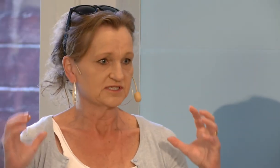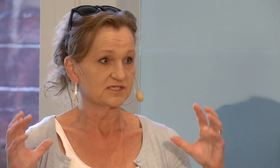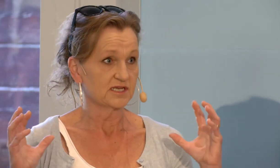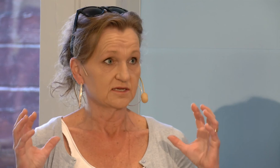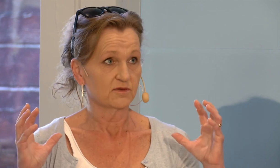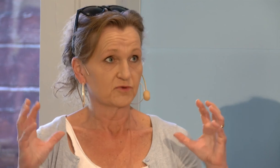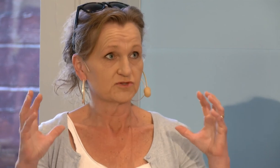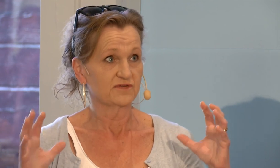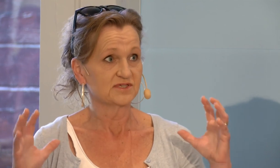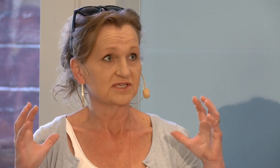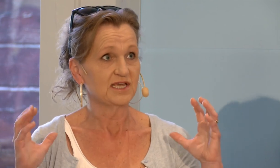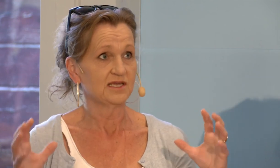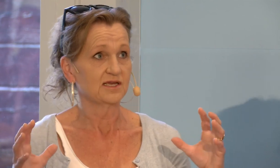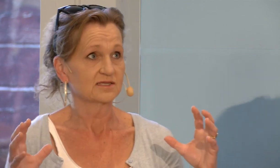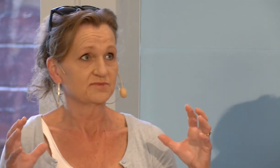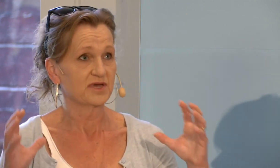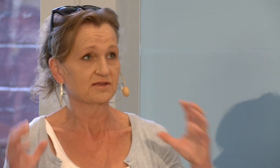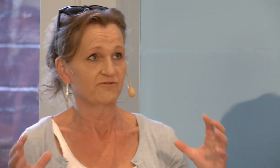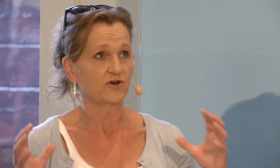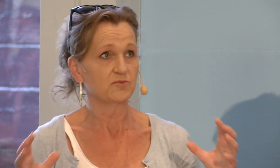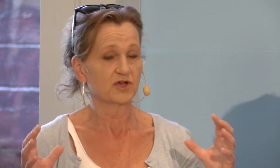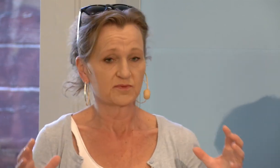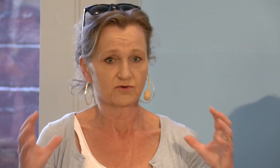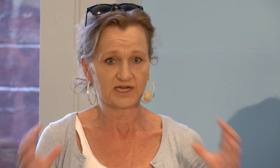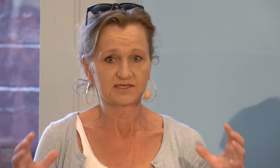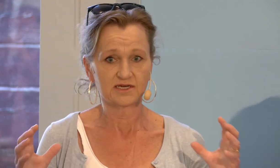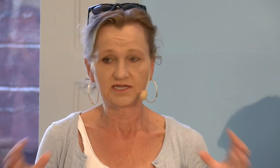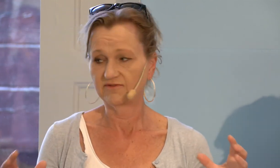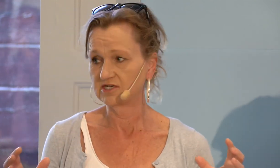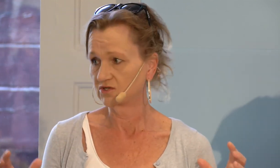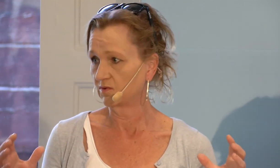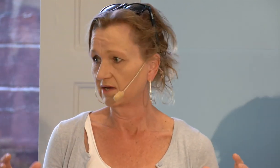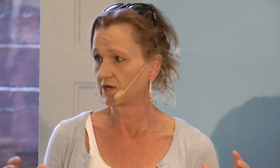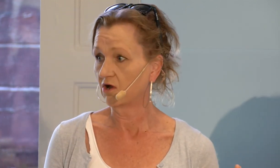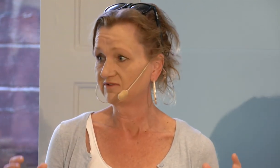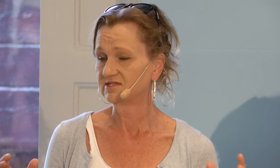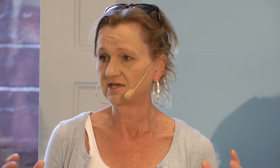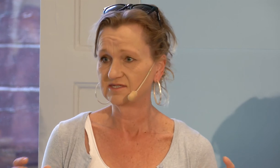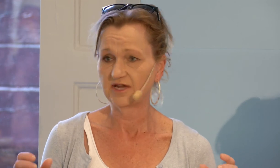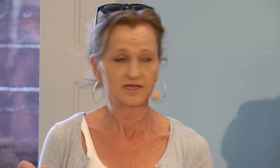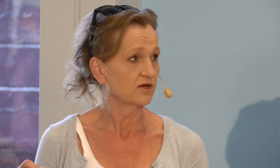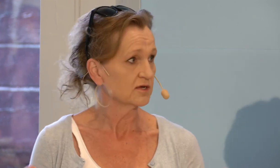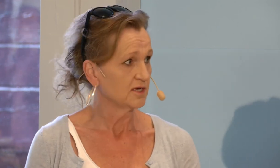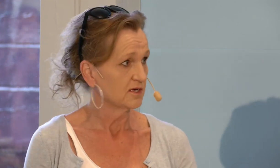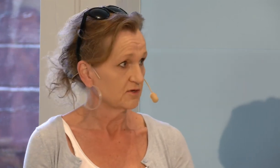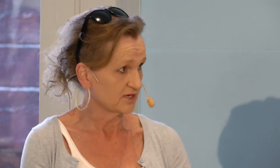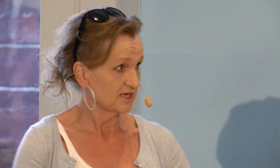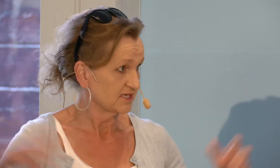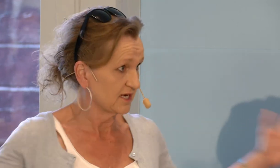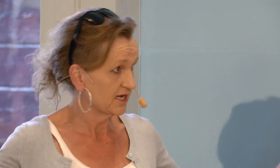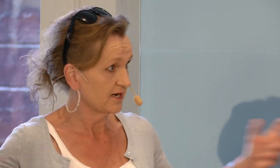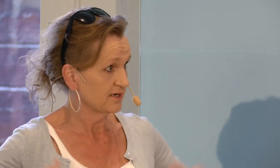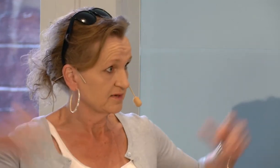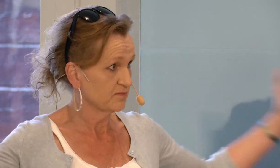skolan. Jag påstår att det finns inget bättre förebyggande projekt än en likvärdig skola, och det har vi inte i Sverige idag, utan